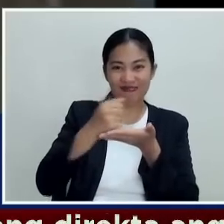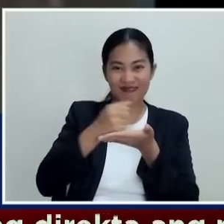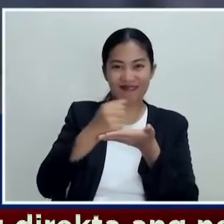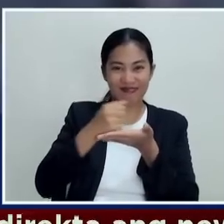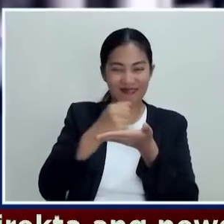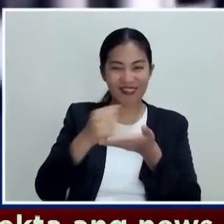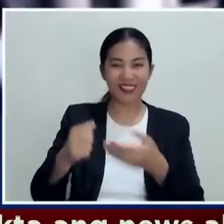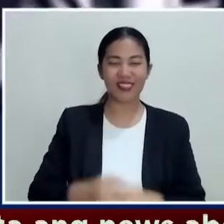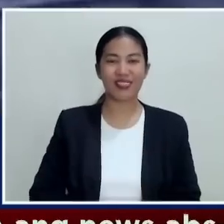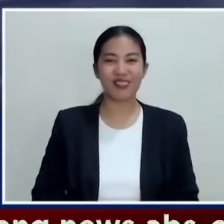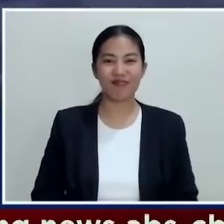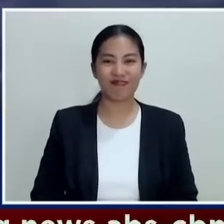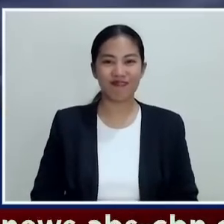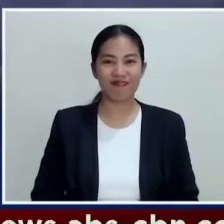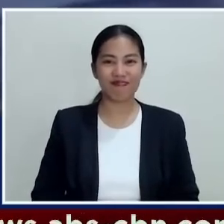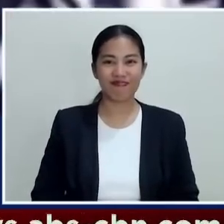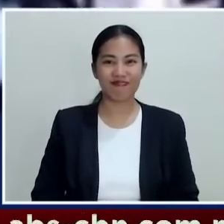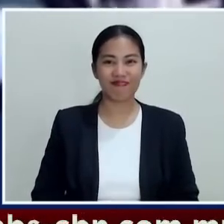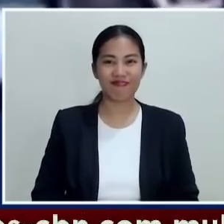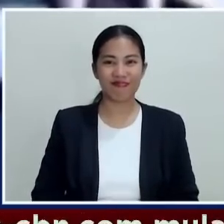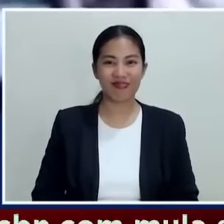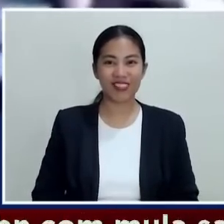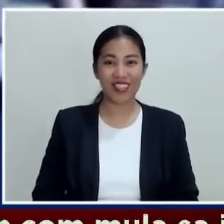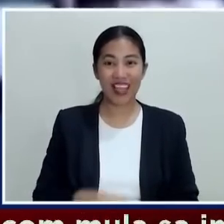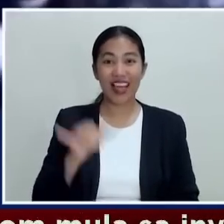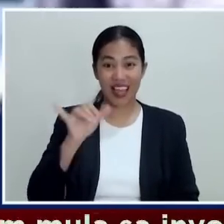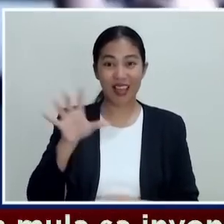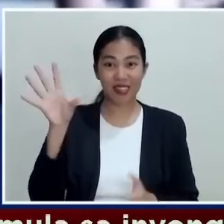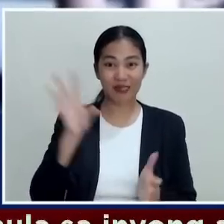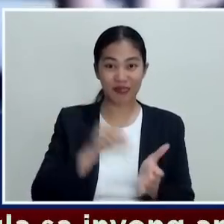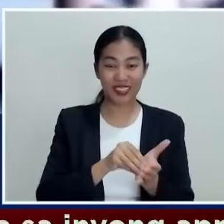Aba, ginaya na po yan.